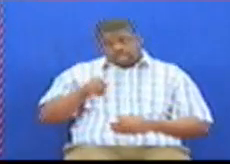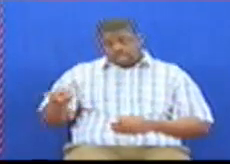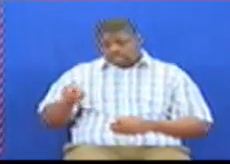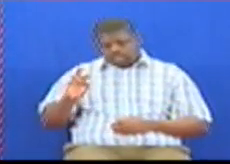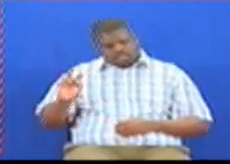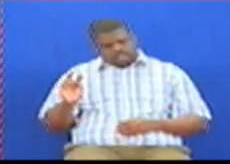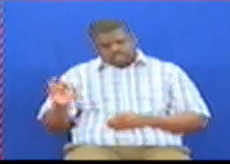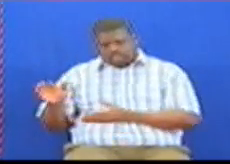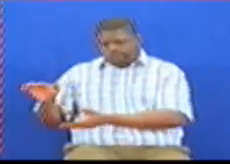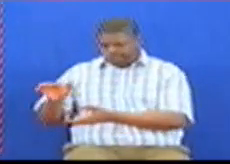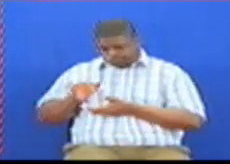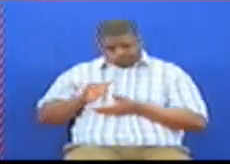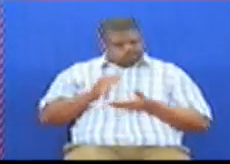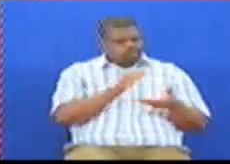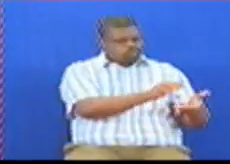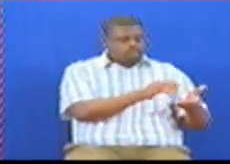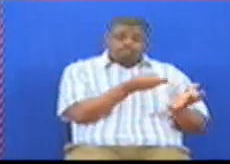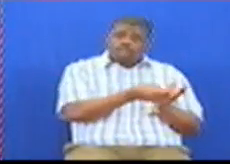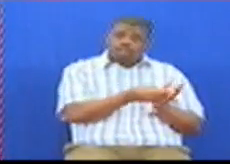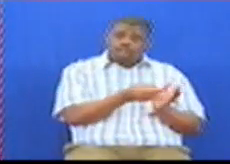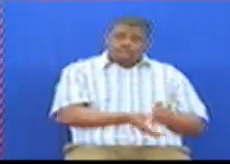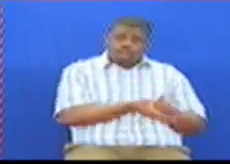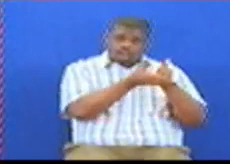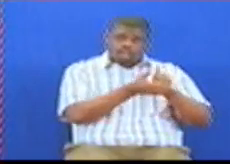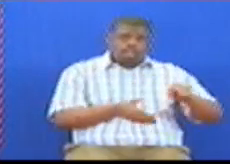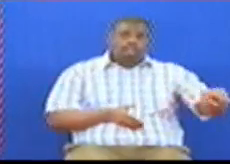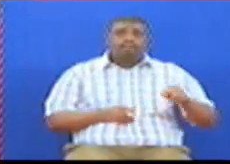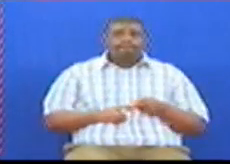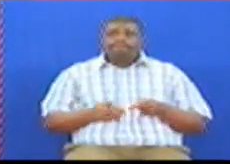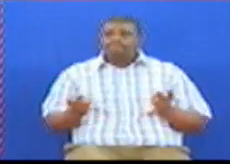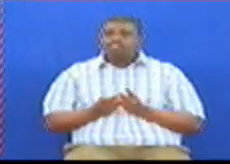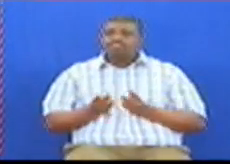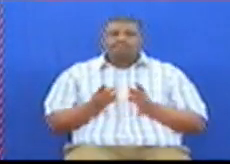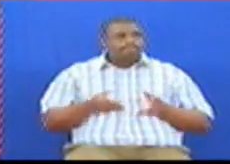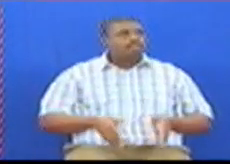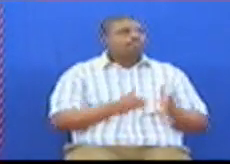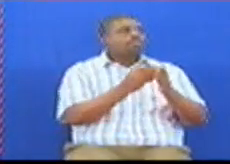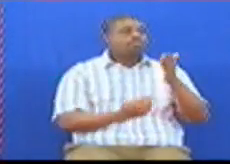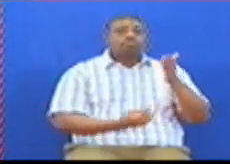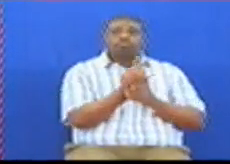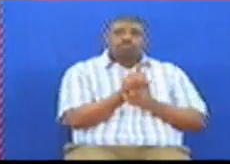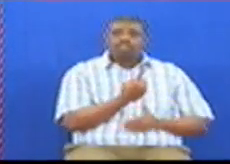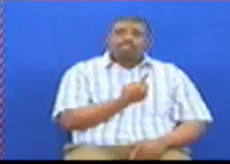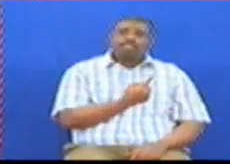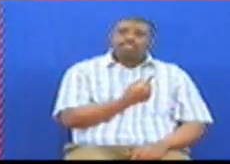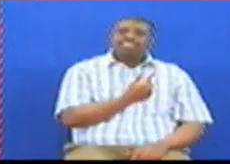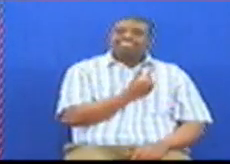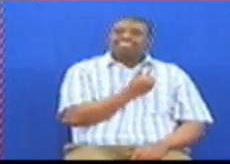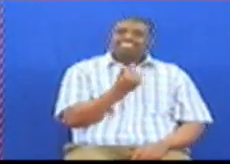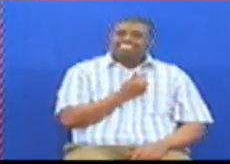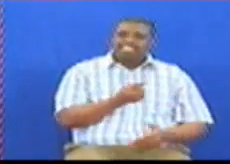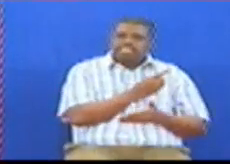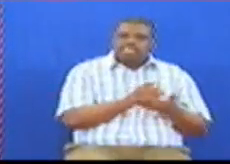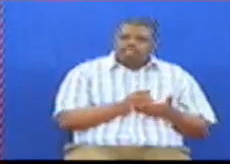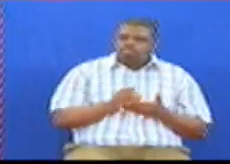tusaidie pesa. Lakini kitu kingine ni kwamba barabara ya kutoka Dar es Salaam kwenda Tanzania, Dar es Salaam kwenda Zambia inapita